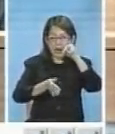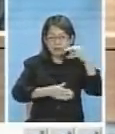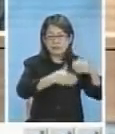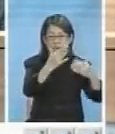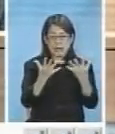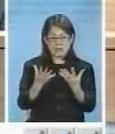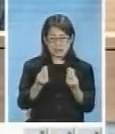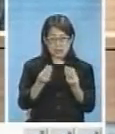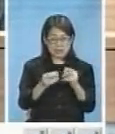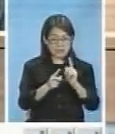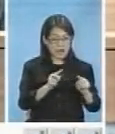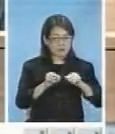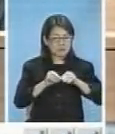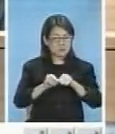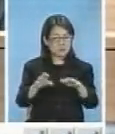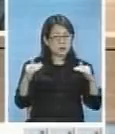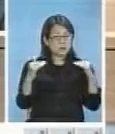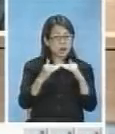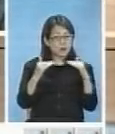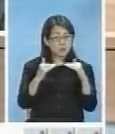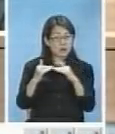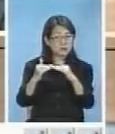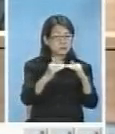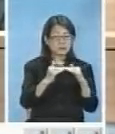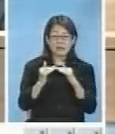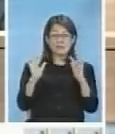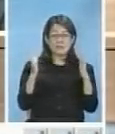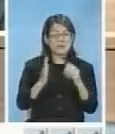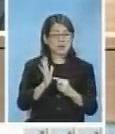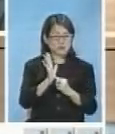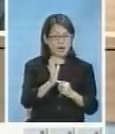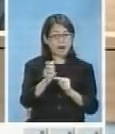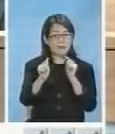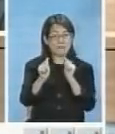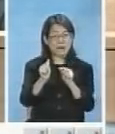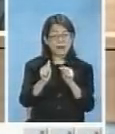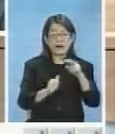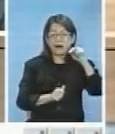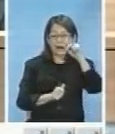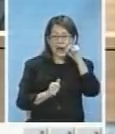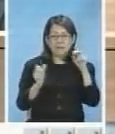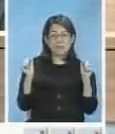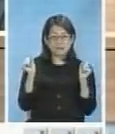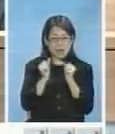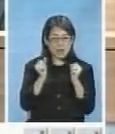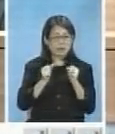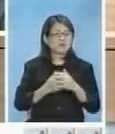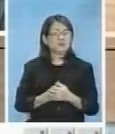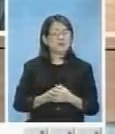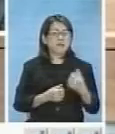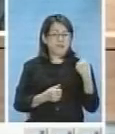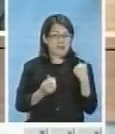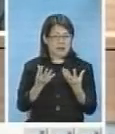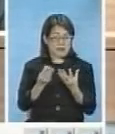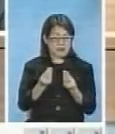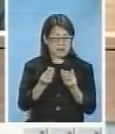งและเป็นธรรมผมขอยกตัวอย่างอย่างนี้ครับท่านประธานที่อำเภอน้ำหนาวครับอำเภอน้ำหนาวมีพื้นที่